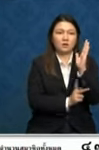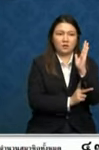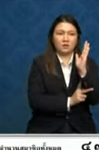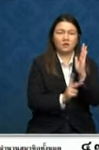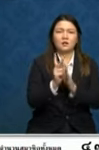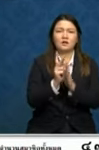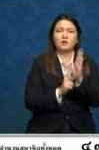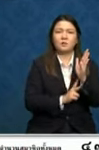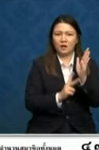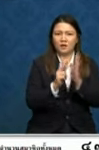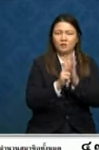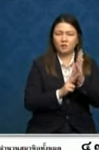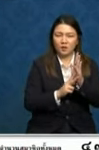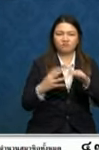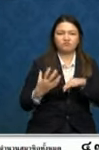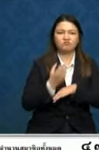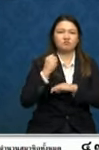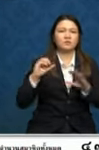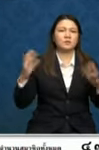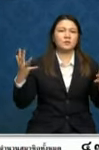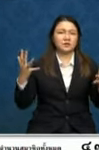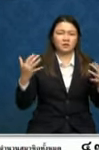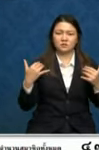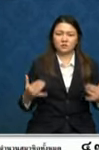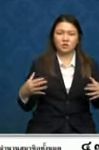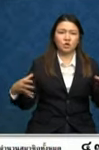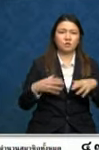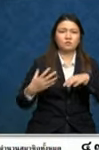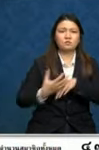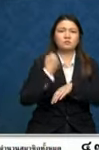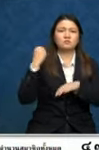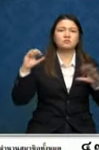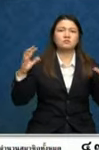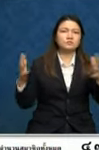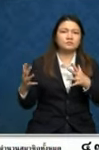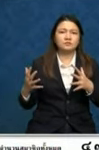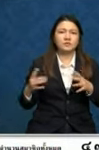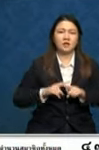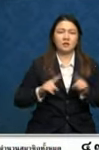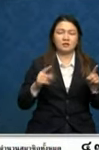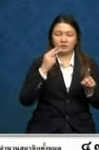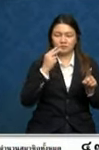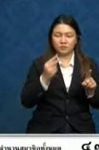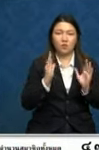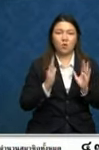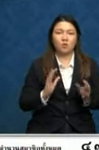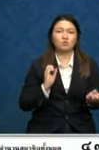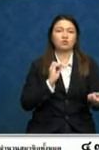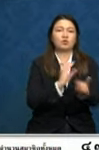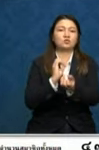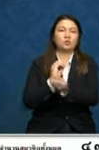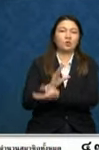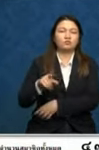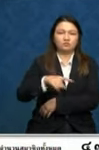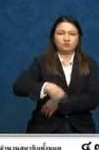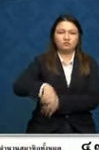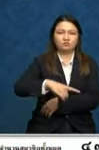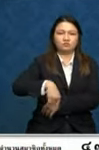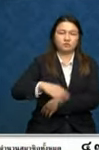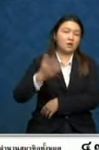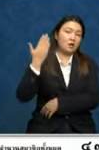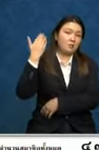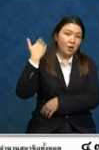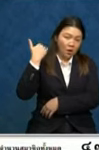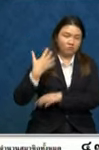แล้วเราไม่มีคอมมิวนิสต์แล้วมีแต่ผู้ได้รับผลกระทบจากการปราบปราม